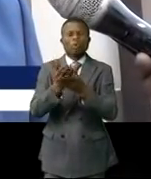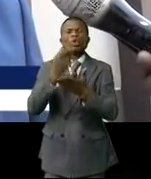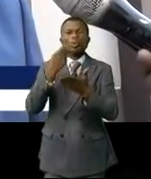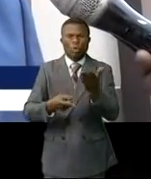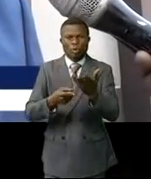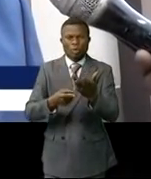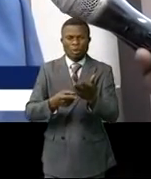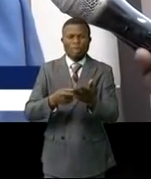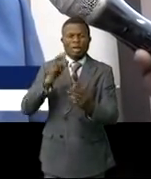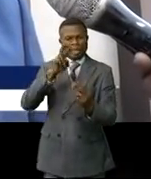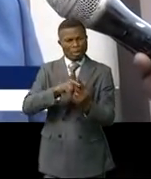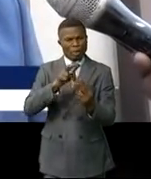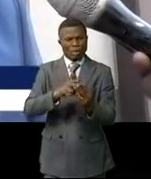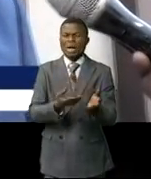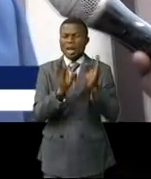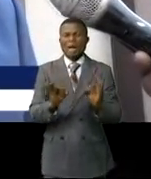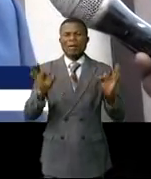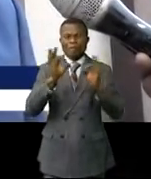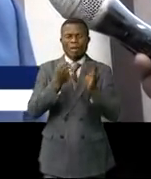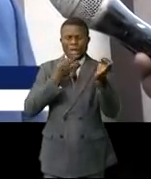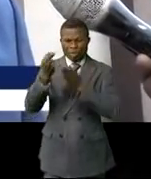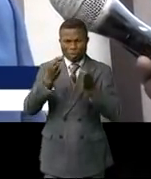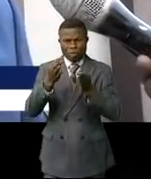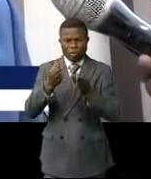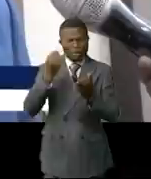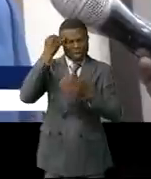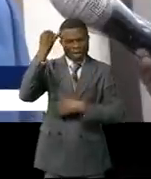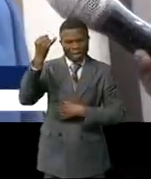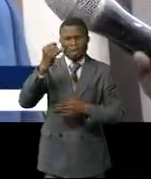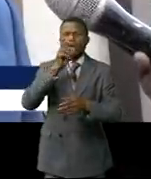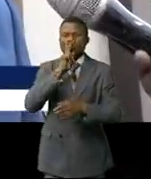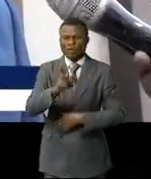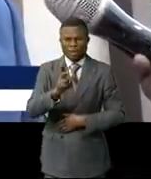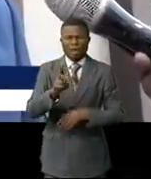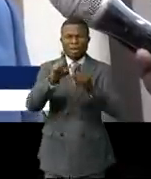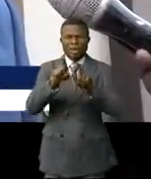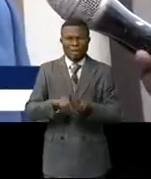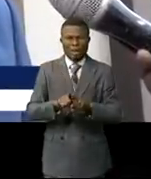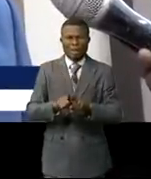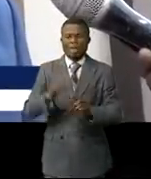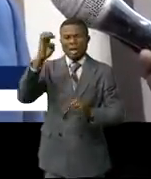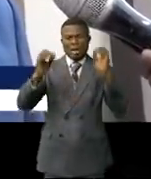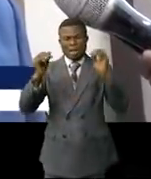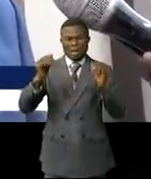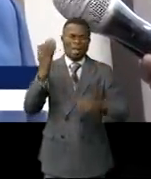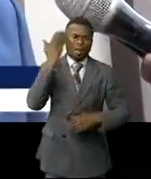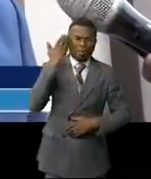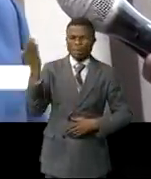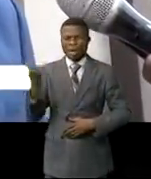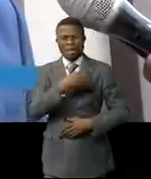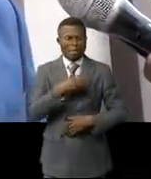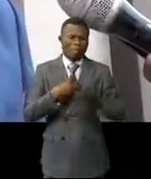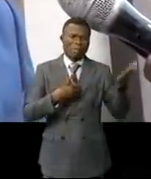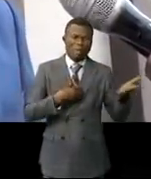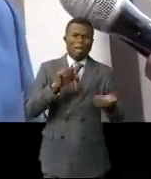mis en évidence la nécessité de pouvoir définir une ambition réaliste qui sont liées à l'équilibre entre les hommes et les femmes. Ce sont des